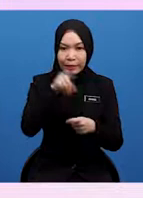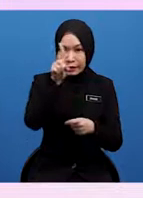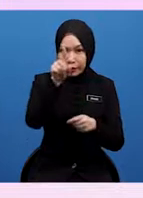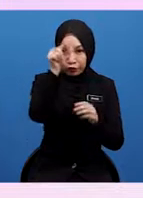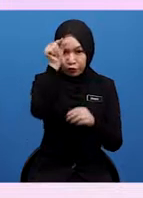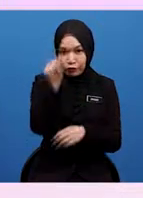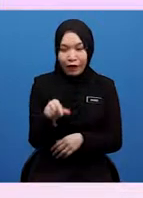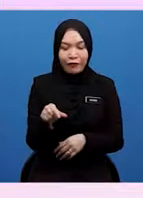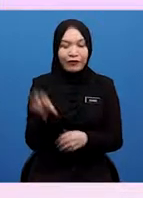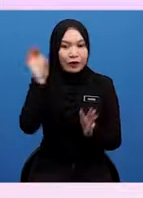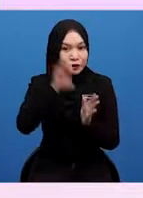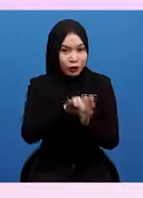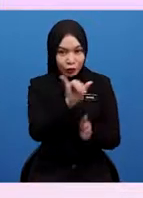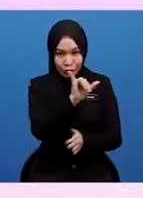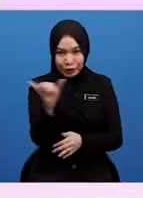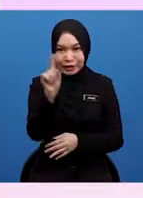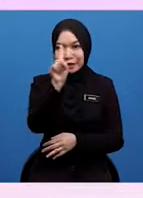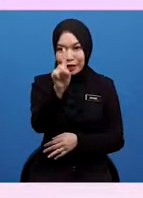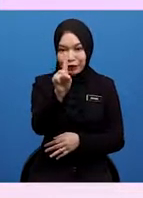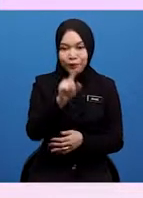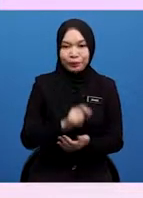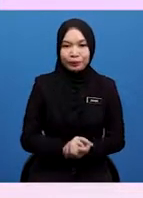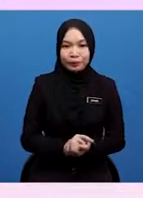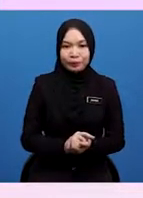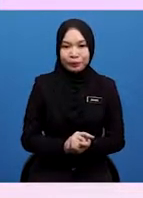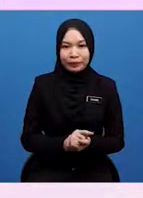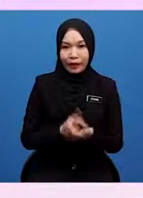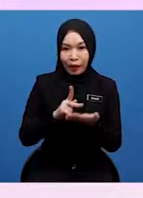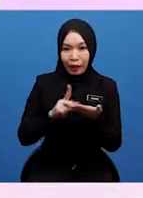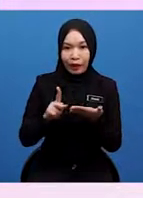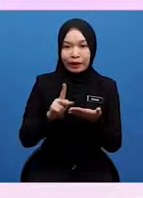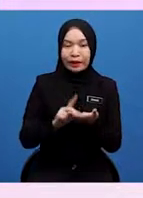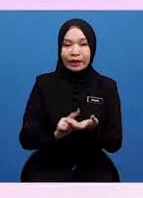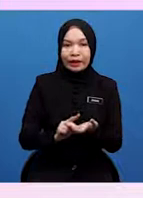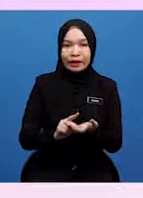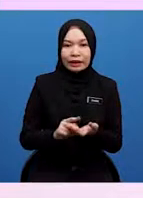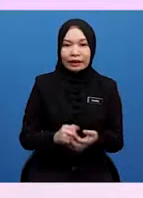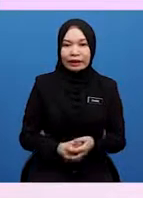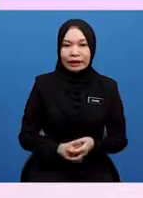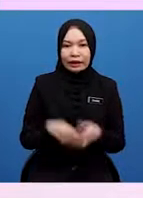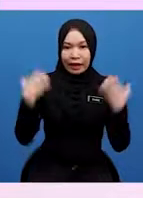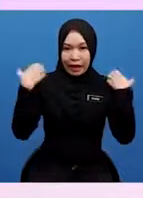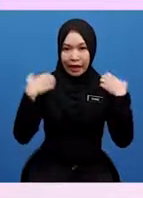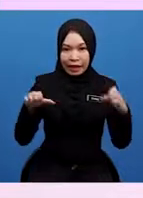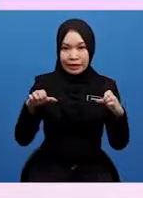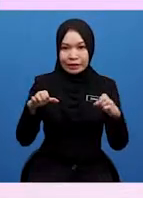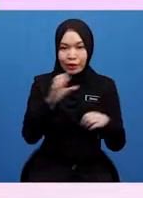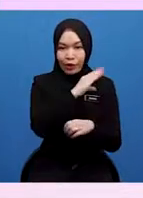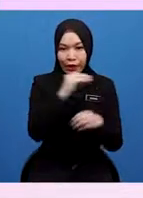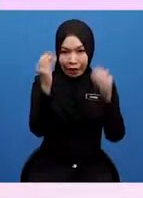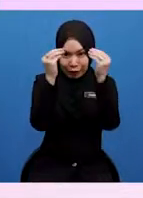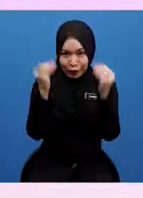Contohnya, 1. Kuantiti ekspor komoditi terpilih dan jumlah pendapatan